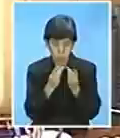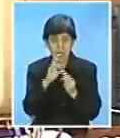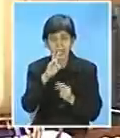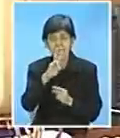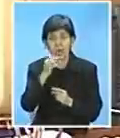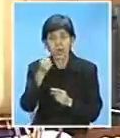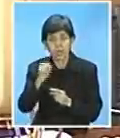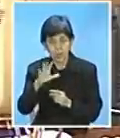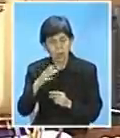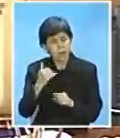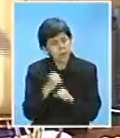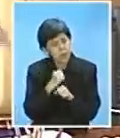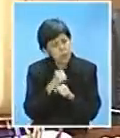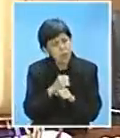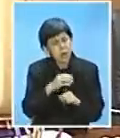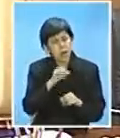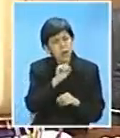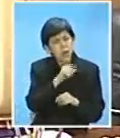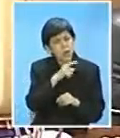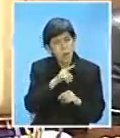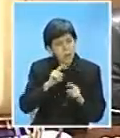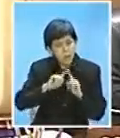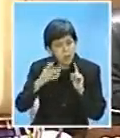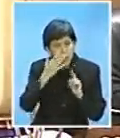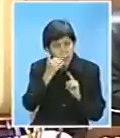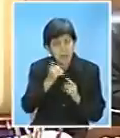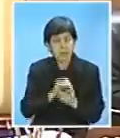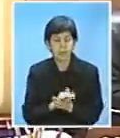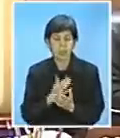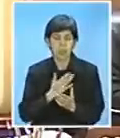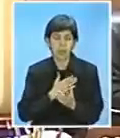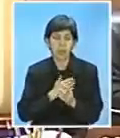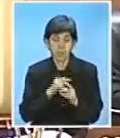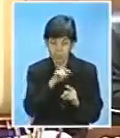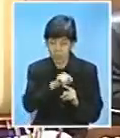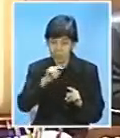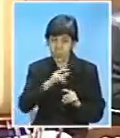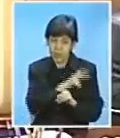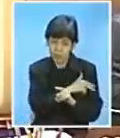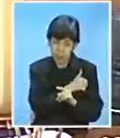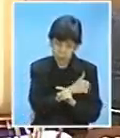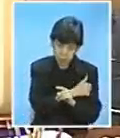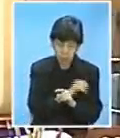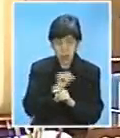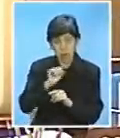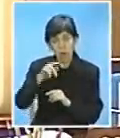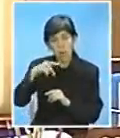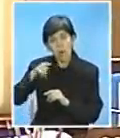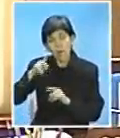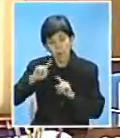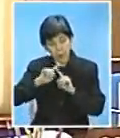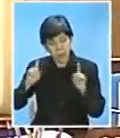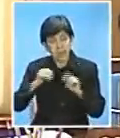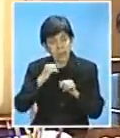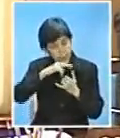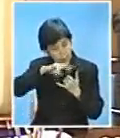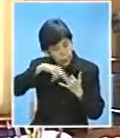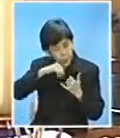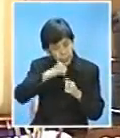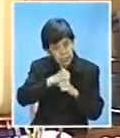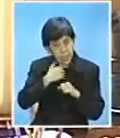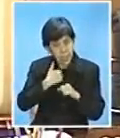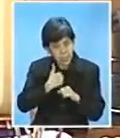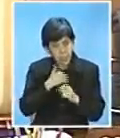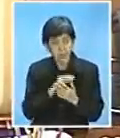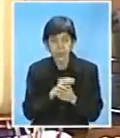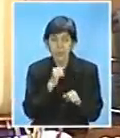700กว่าทำไมถึงไม่ตรงกับสปภ.อันนี้ผมนำเรียนนะครับเมื่อคัดกรองกันออกมาแล้วทางนิติเวชนะครับไม่ว่าจะเป็น